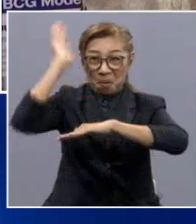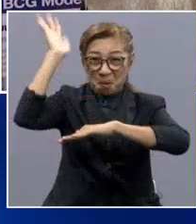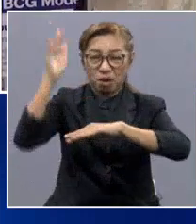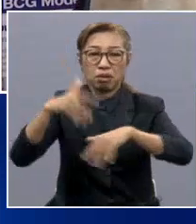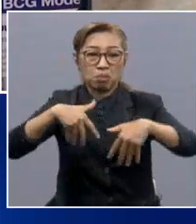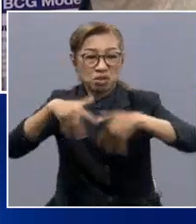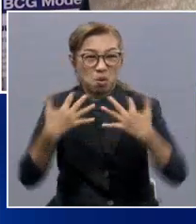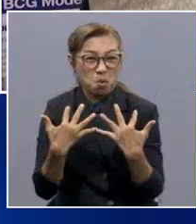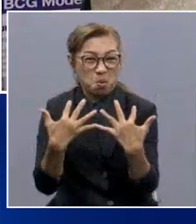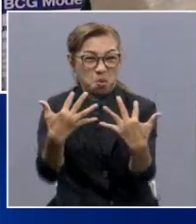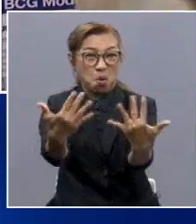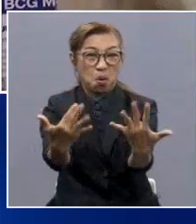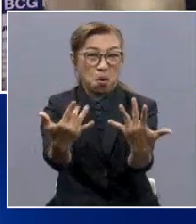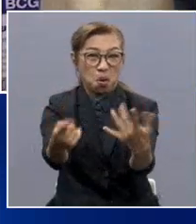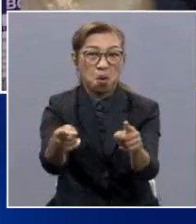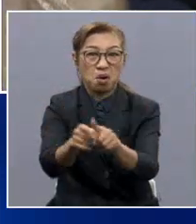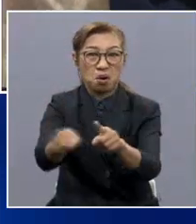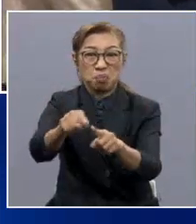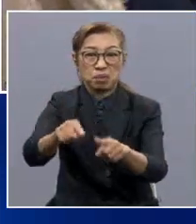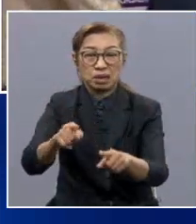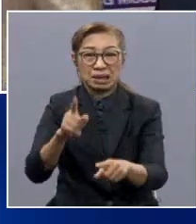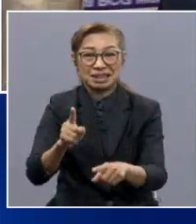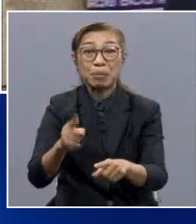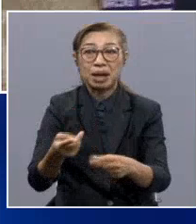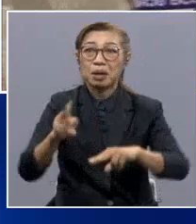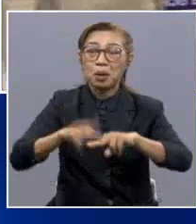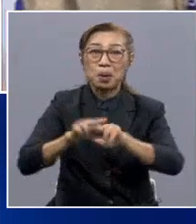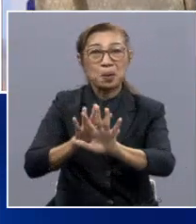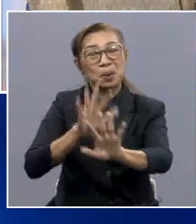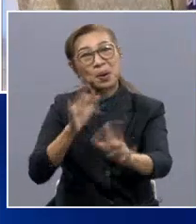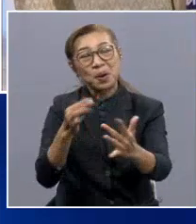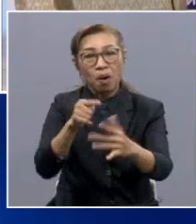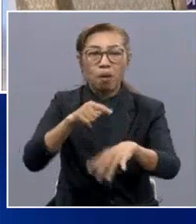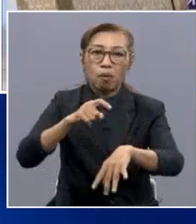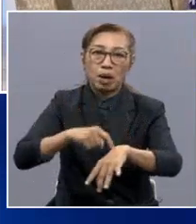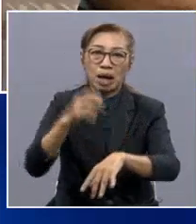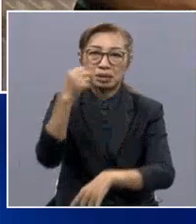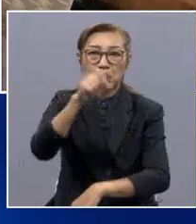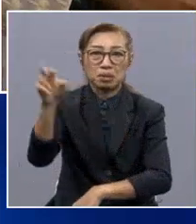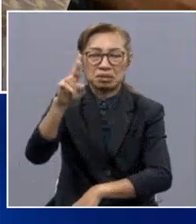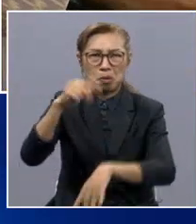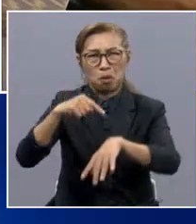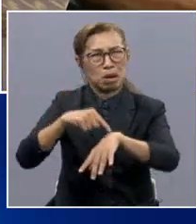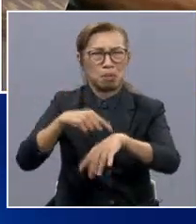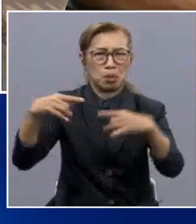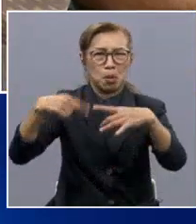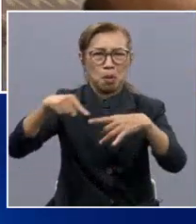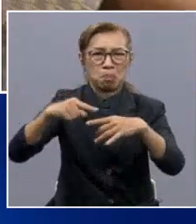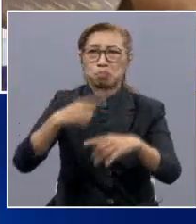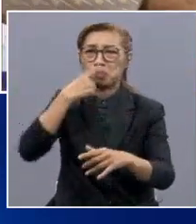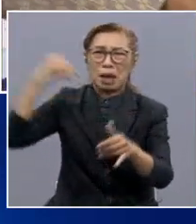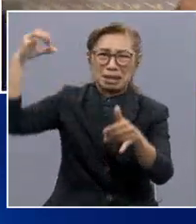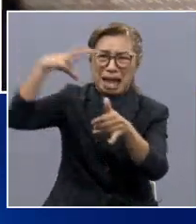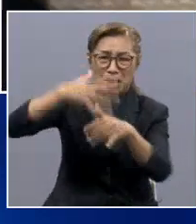ารอฟัง มันต้องมารอฟัง บรรยากาศต้องแบบว่าไม่ได้ร้อนอบอ้าวให้ฟังใช่ไหม คือเวลาเดิมมันก็แบบไม่ได้เหมาะสมหรือเปล่าอ่ะคนต้องมานั่งตากแดด